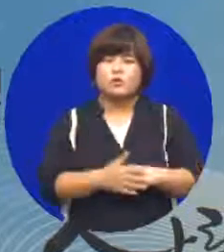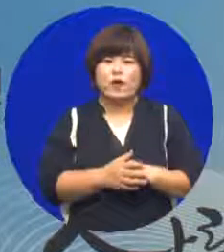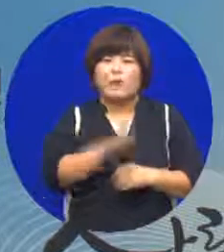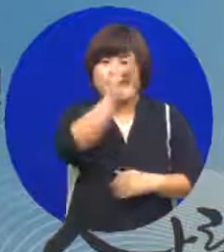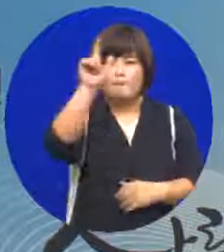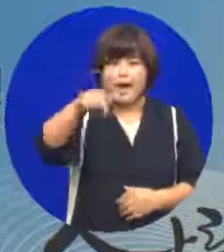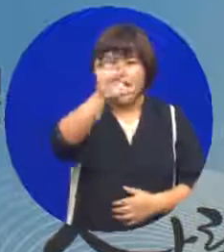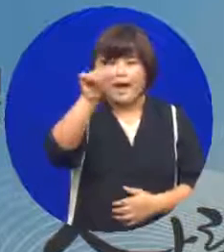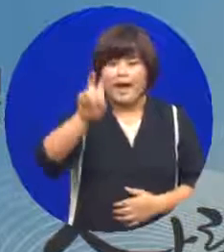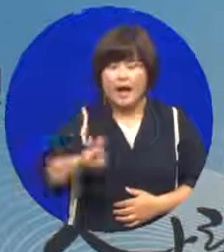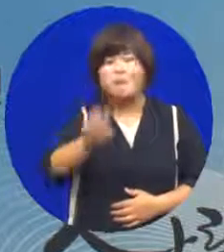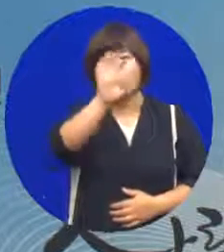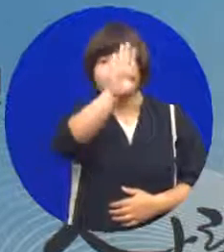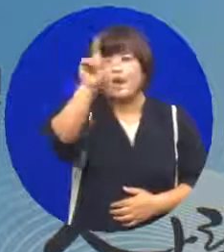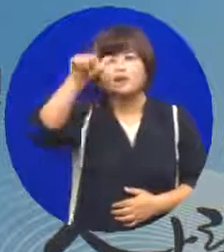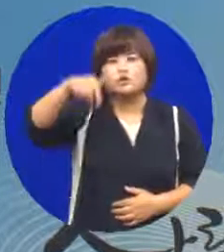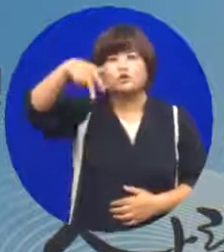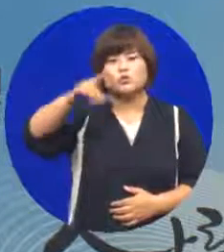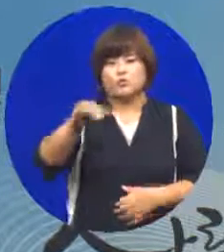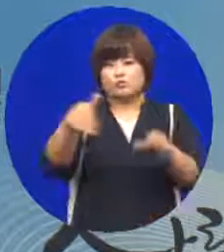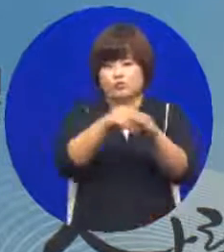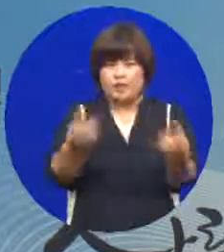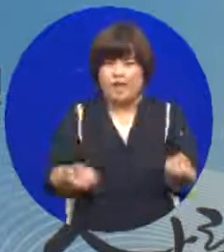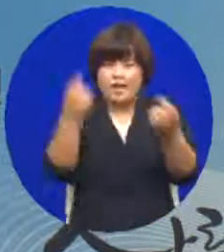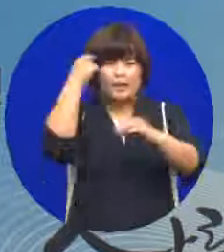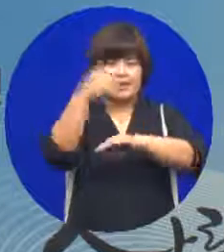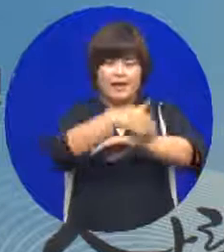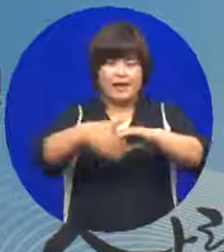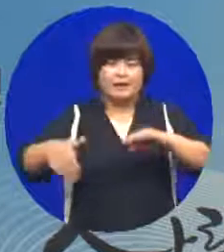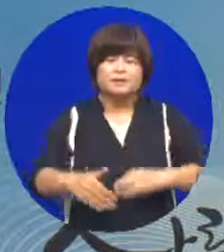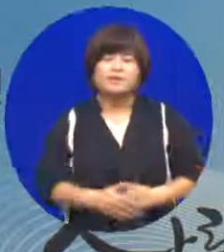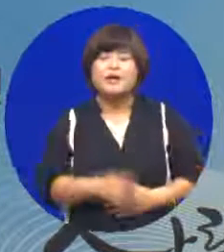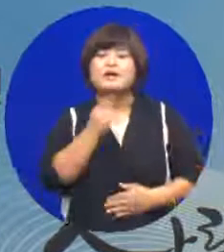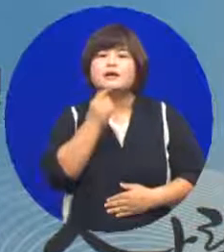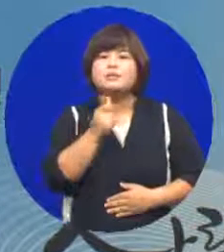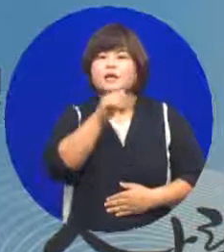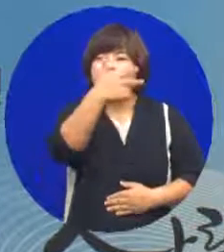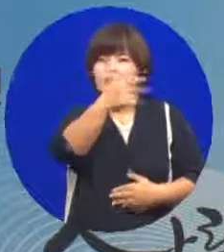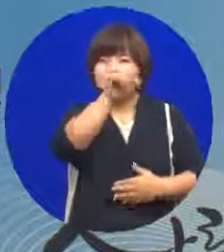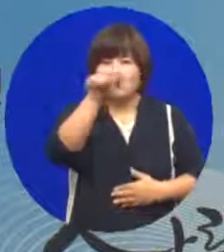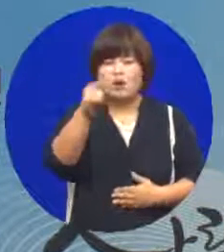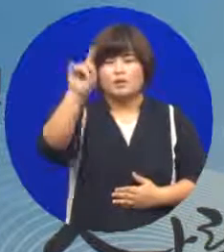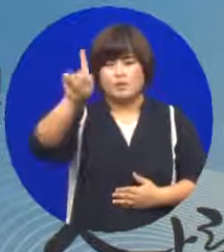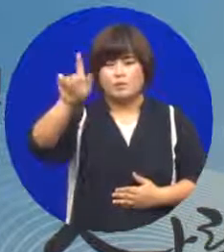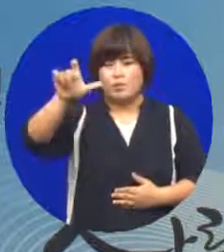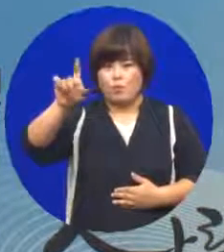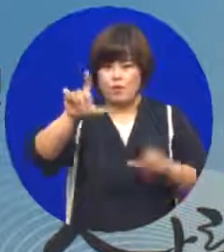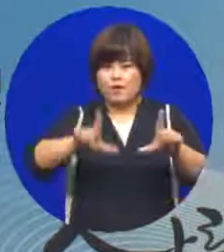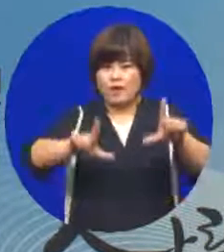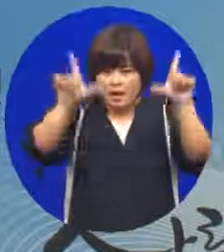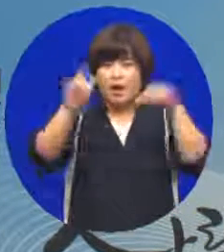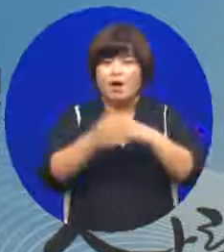이번 주말 처인구 백암면에서는 백중문화제가 열릴 예정입니다. 백중은 음력 7월 15일 농사일에 지친